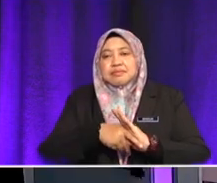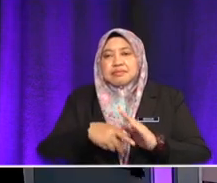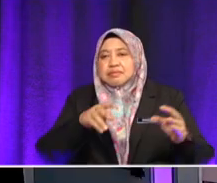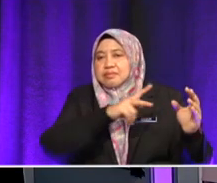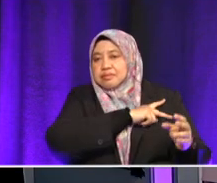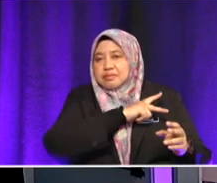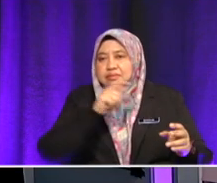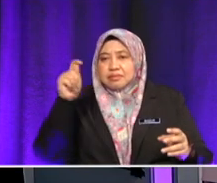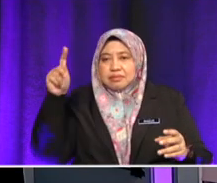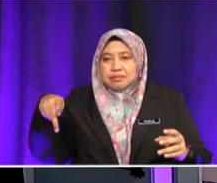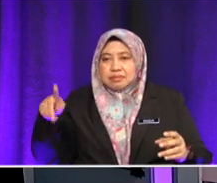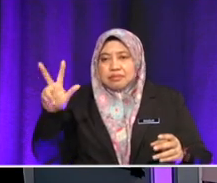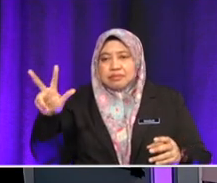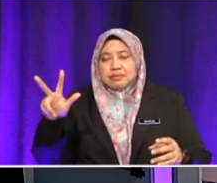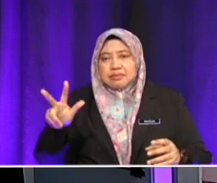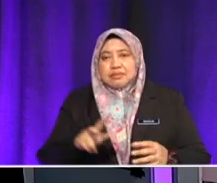3